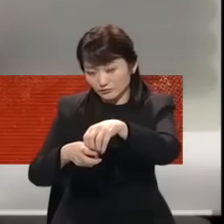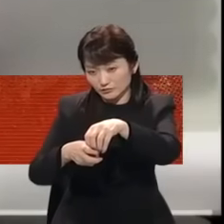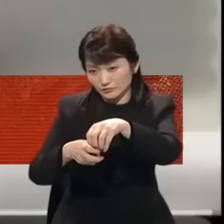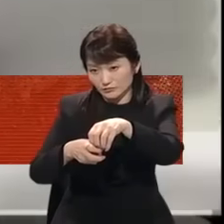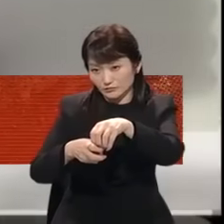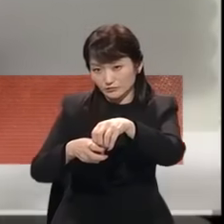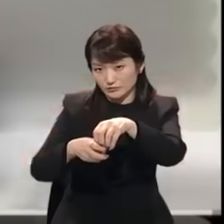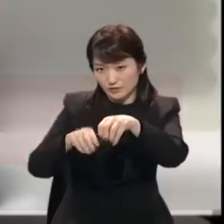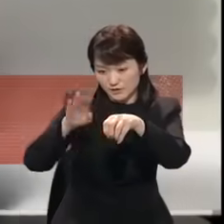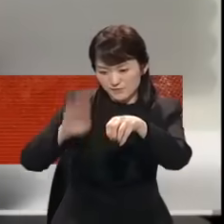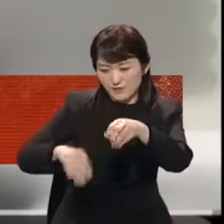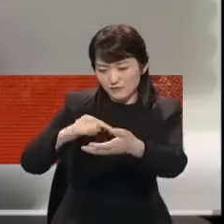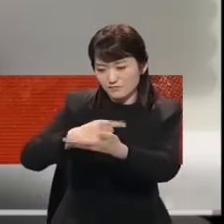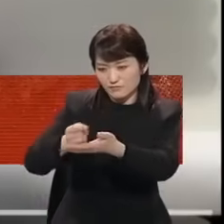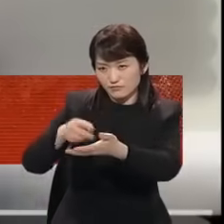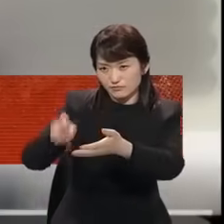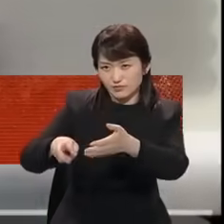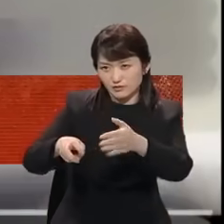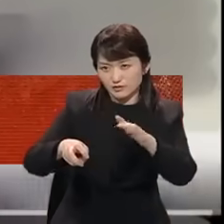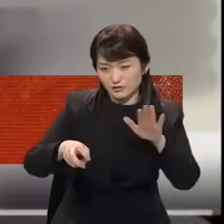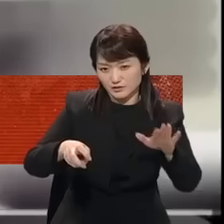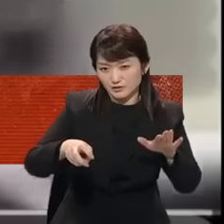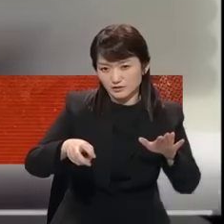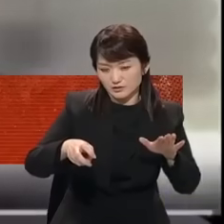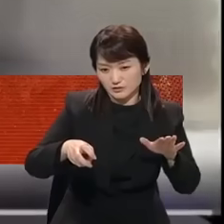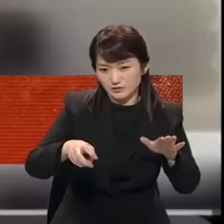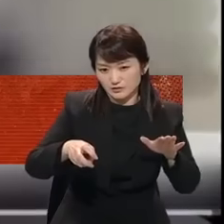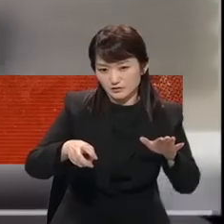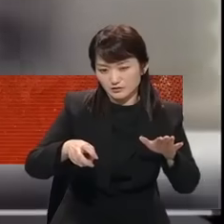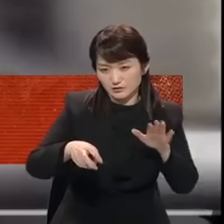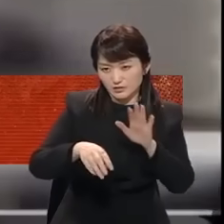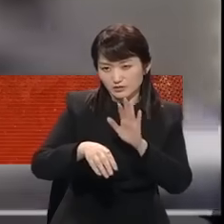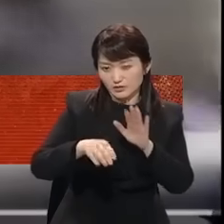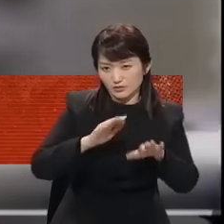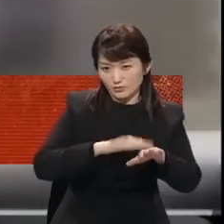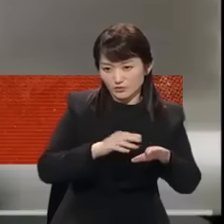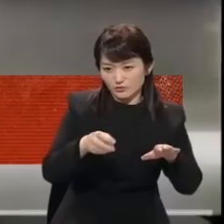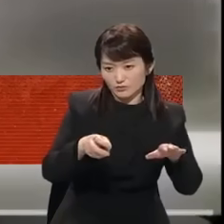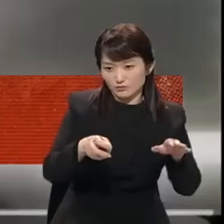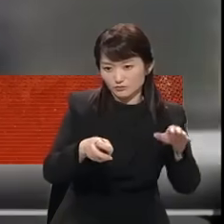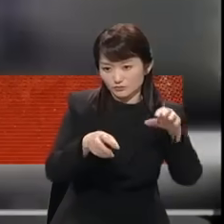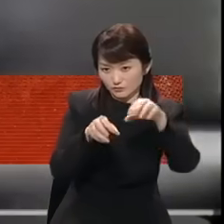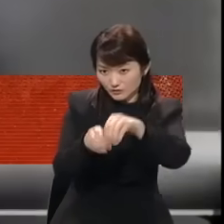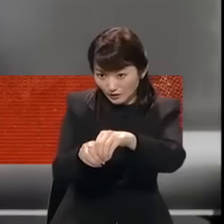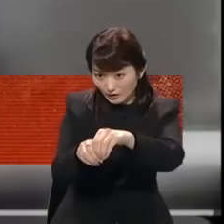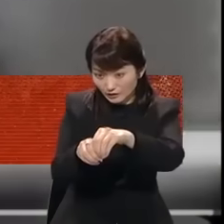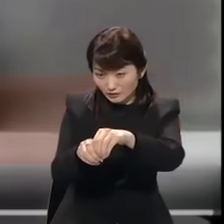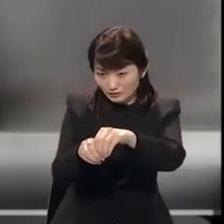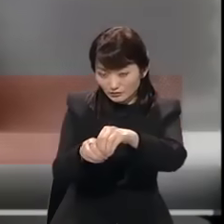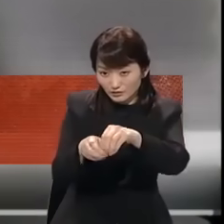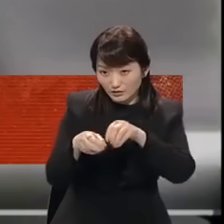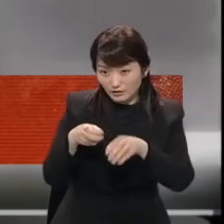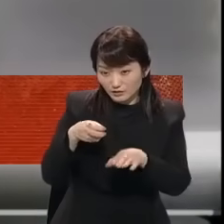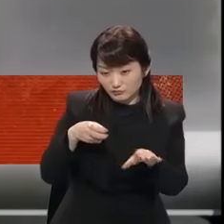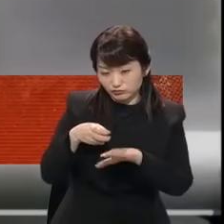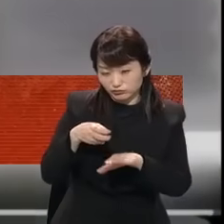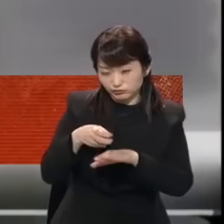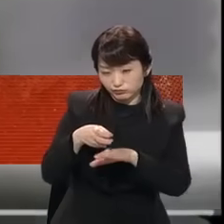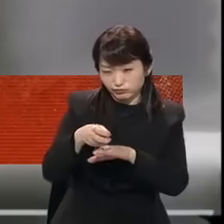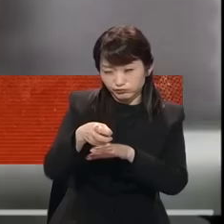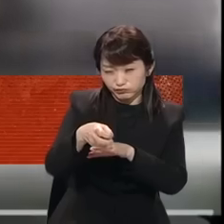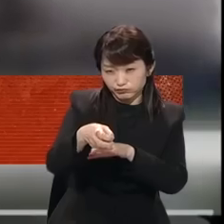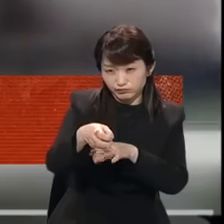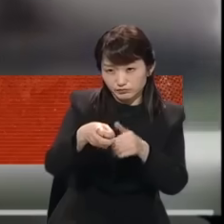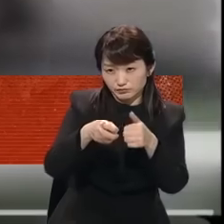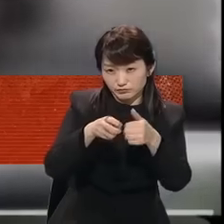밟아서 도주하려고 하길래 왼손을 다시 집어넣었다는 거예요. 그리고 양손이 다 들어가 있는 상황이잖아요. 그 상태에서 그냥 출발을 했던 겁니다. 그래서 차량에 보신